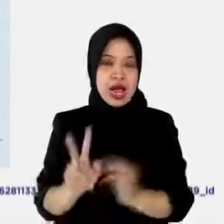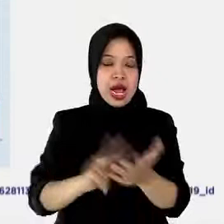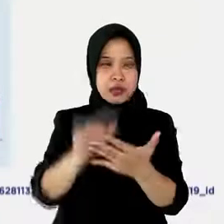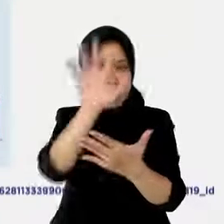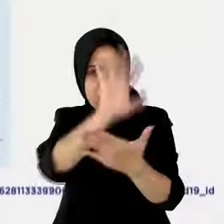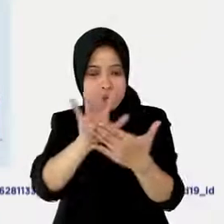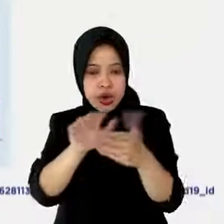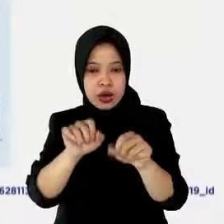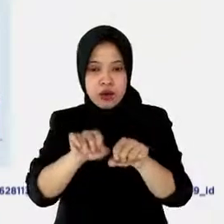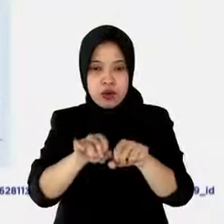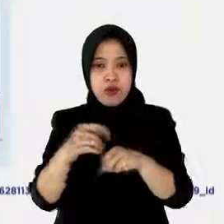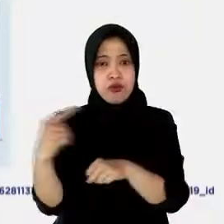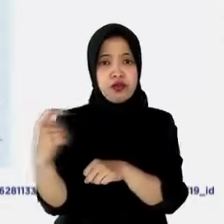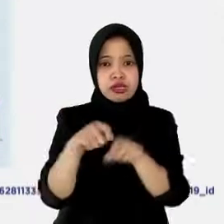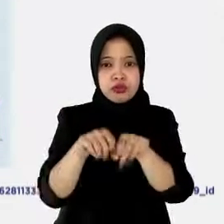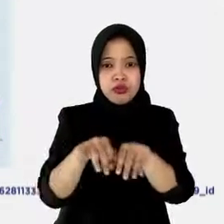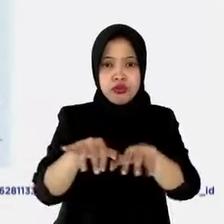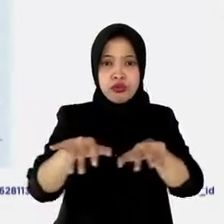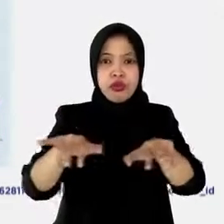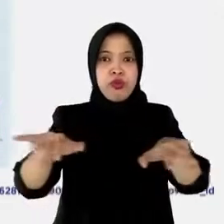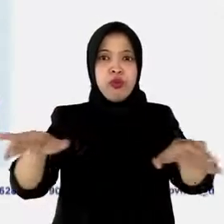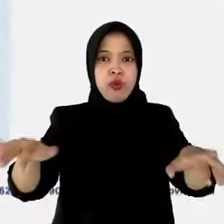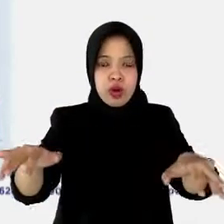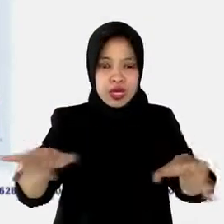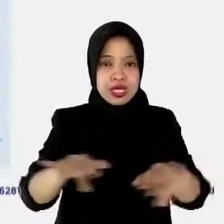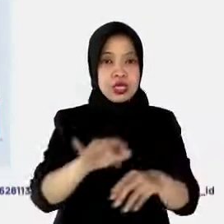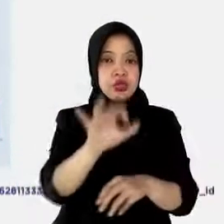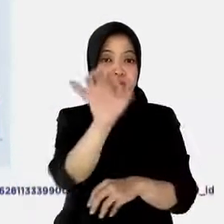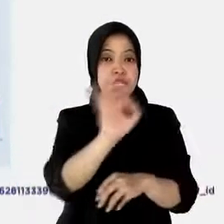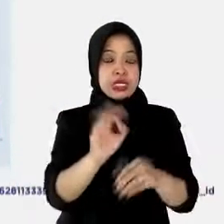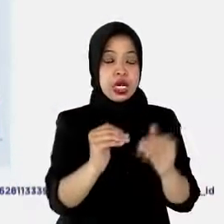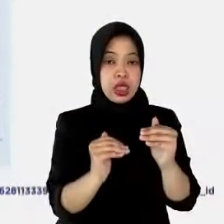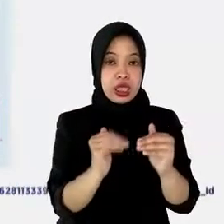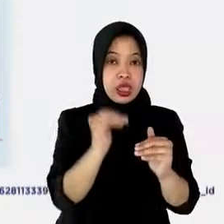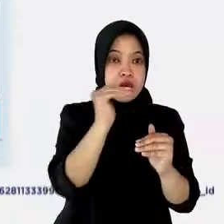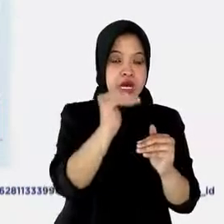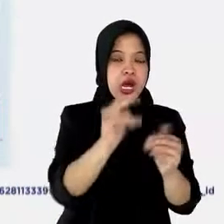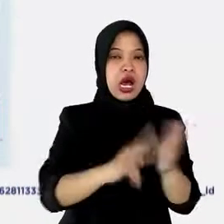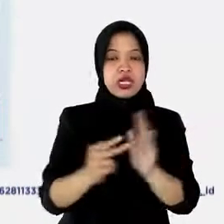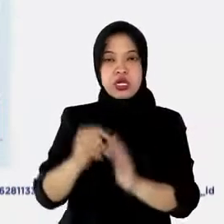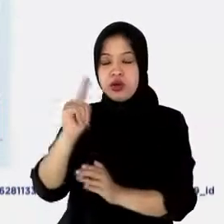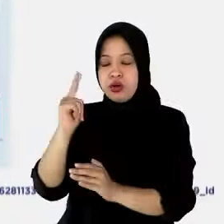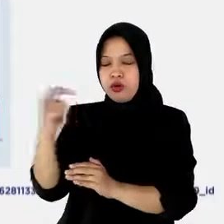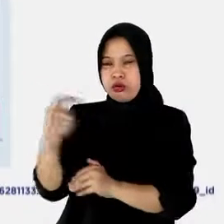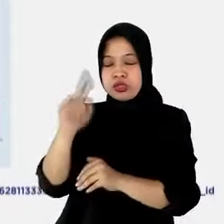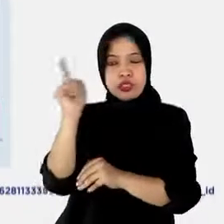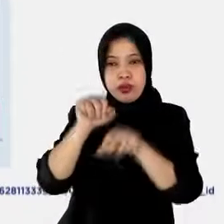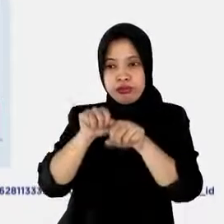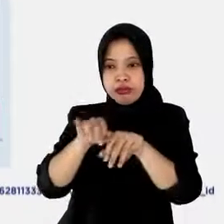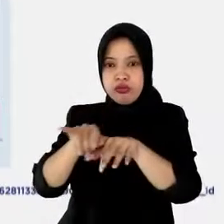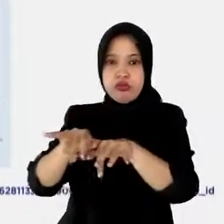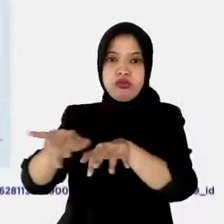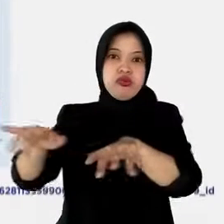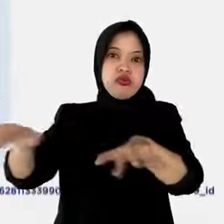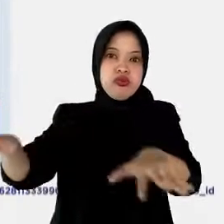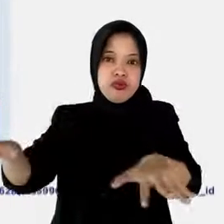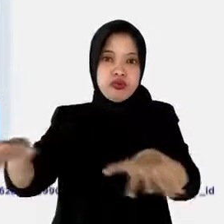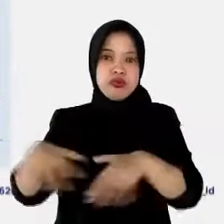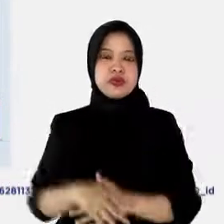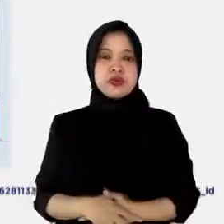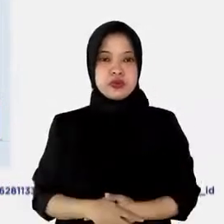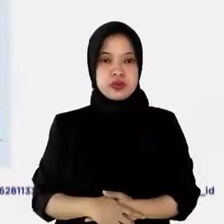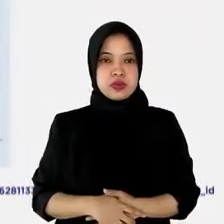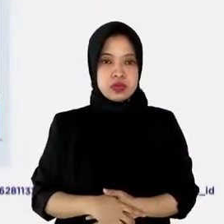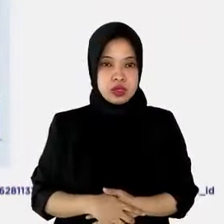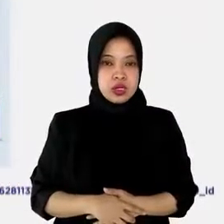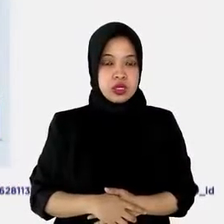menggambarkan persebaran virus semakin tinggi persentasenya maka semakin cepat virus meluas di suatu daerah semakin